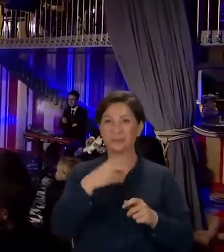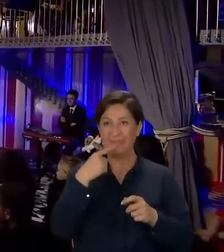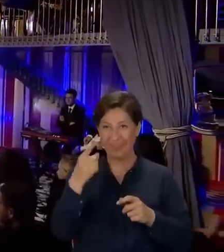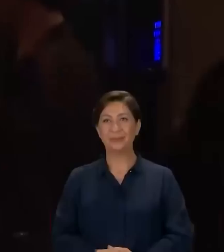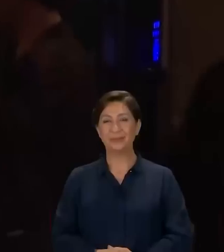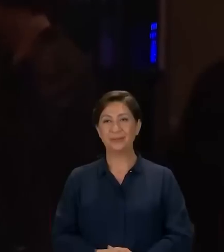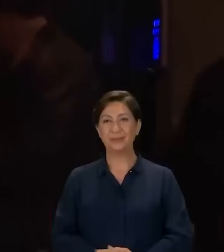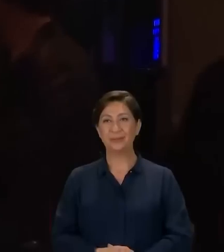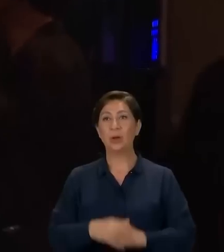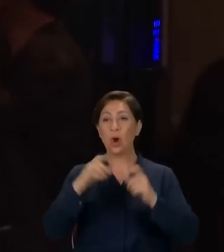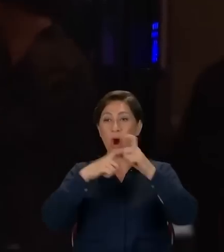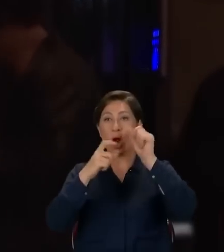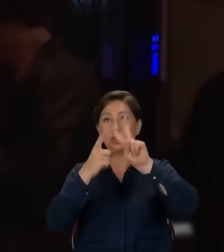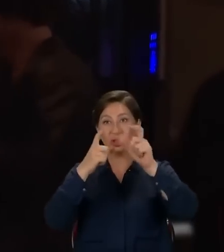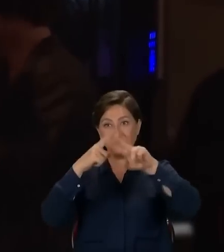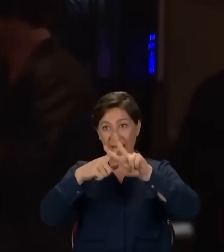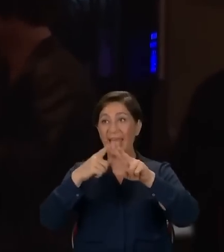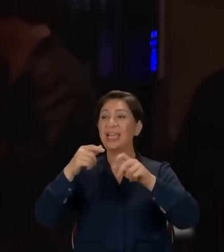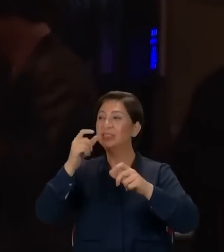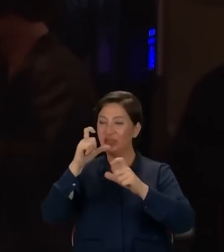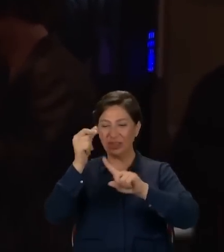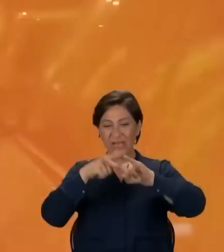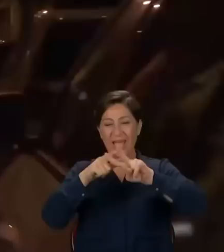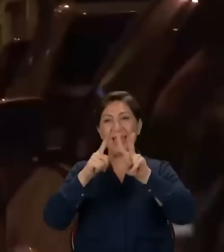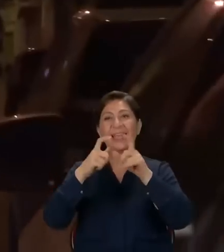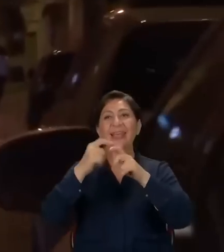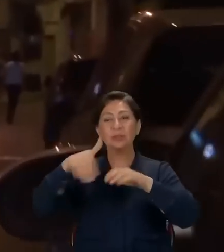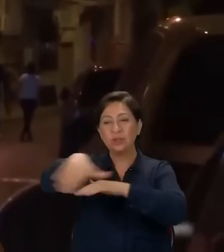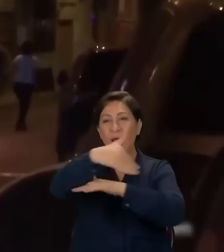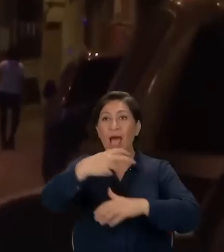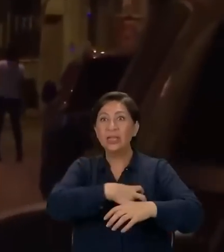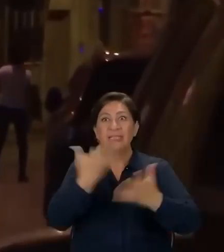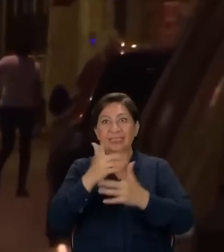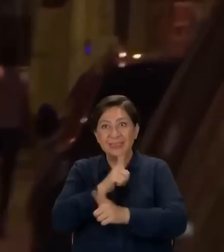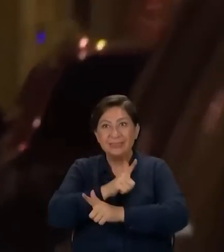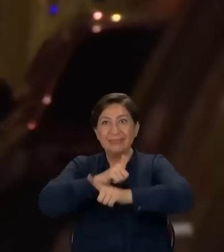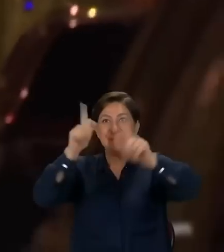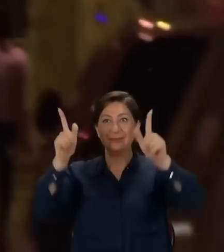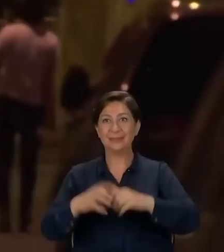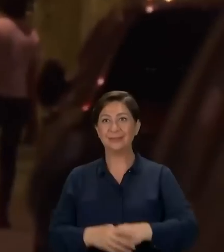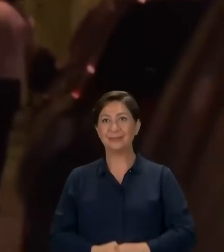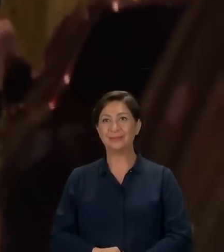Değil mi? Görelim. Gonca Vuslateri Cihangir sokaklarında aşkını nasıl haykırdı?